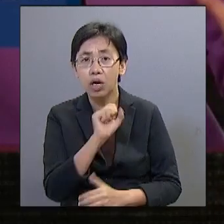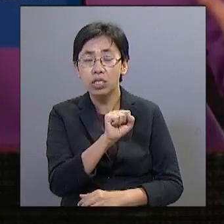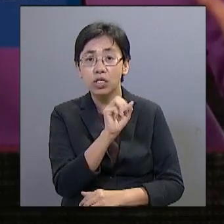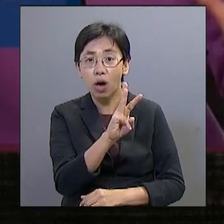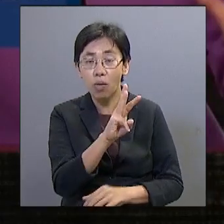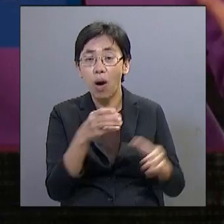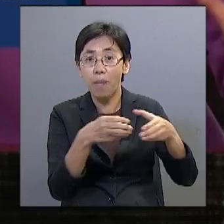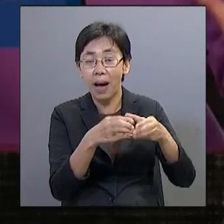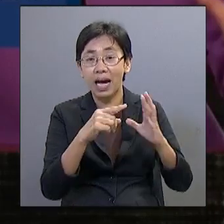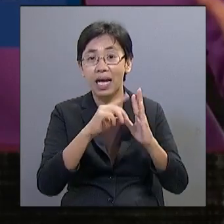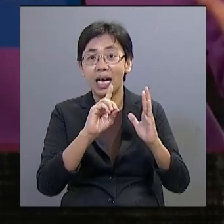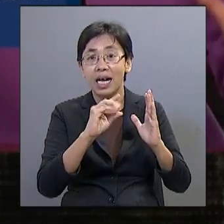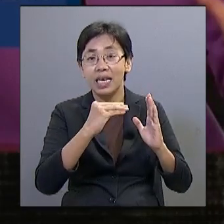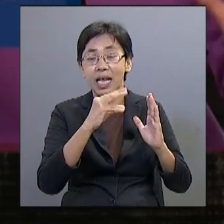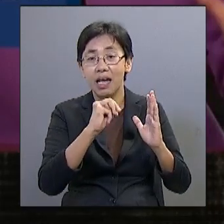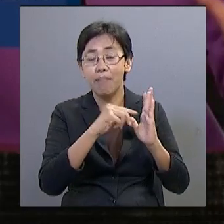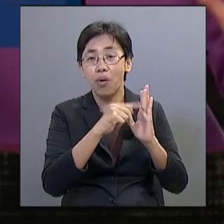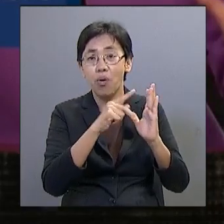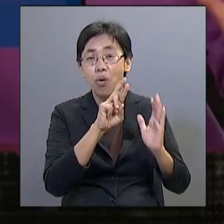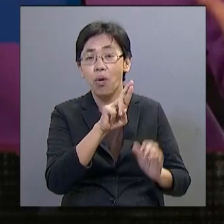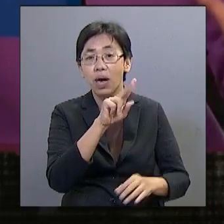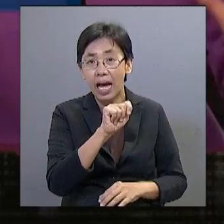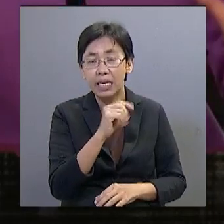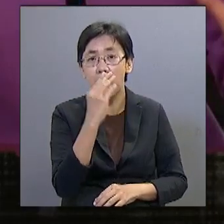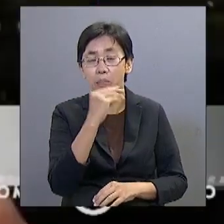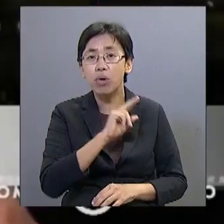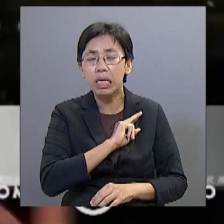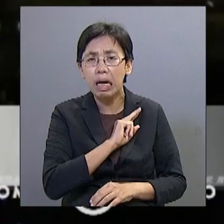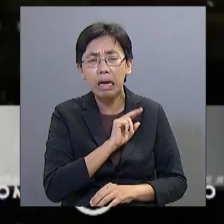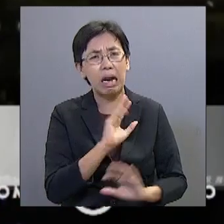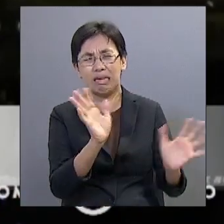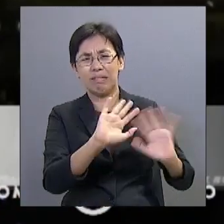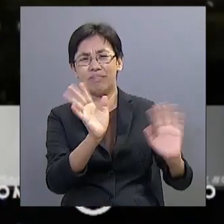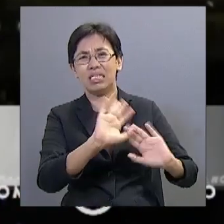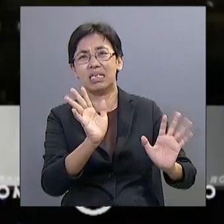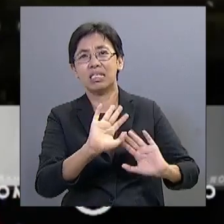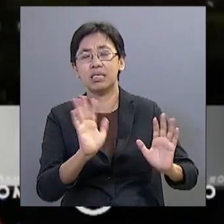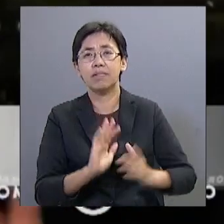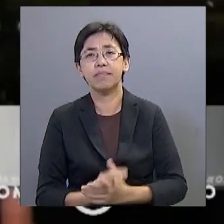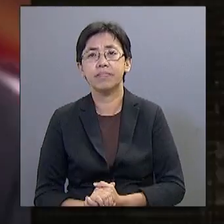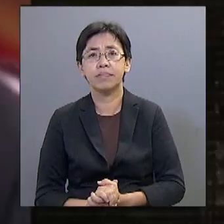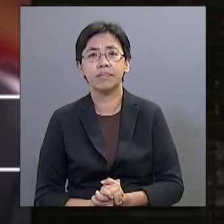อจากพักเดโกแตพูดประโยกเห่านี้ด้วยตัวเอง ซ่งจấp้วไม่ใช่นะคะแ